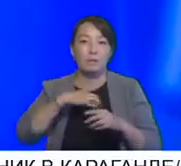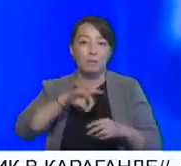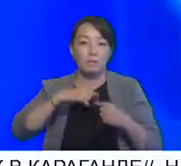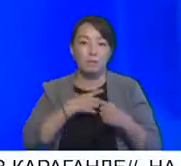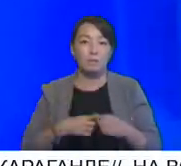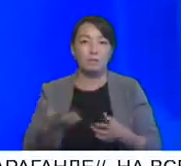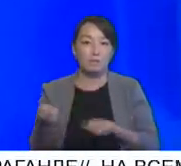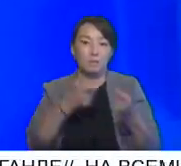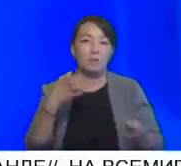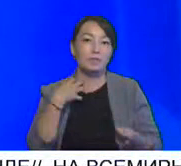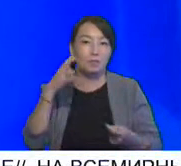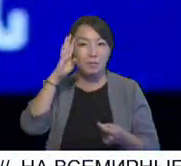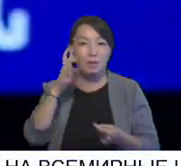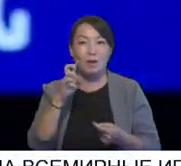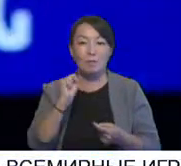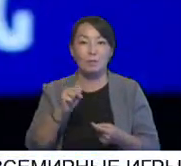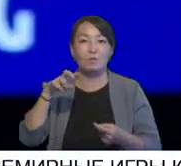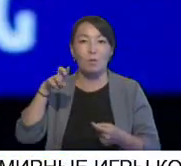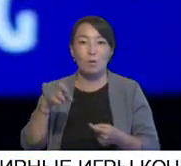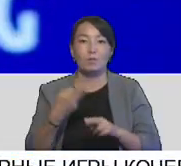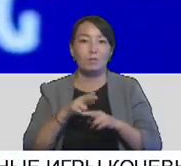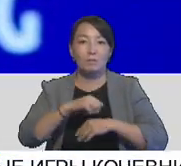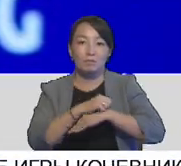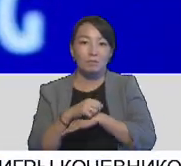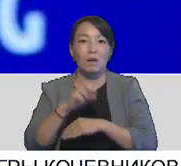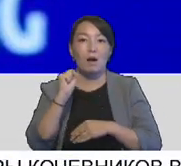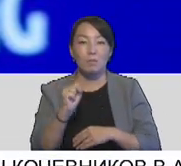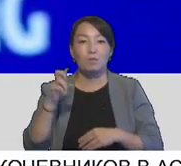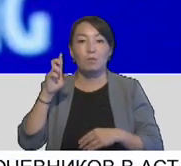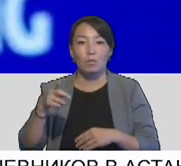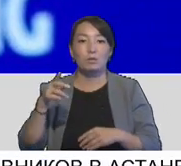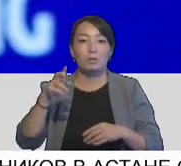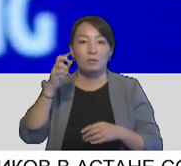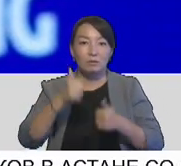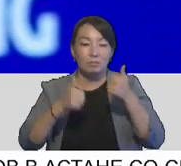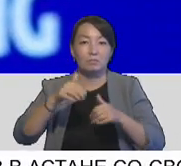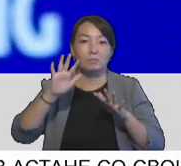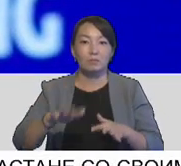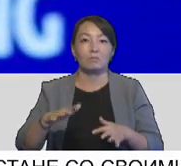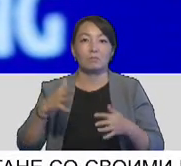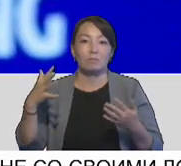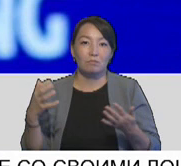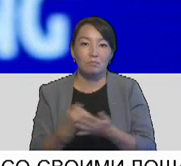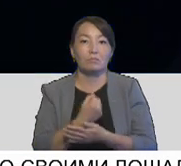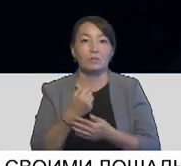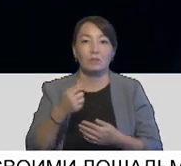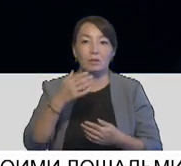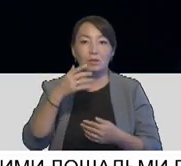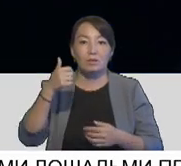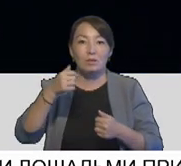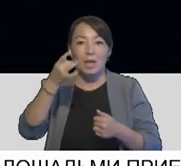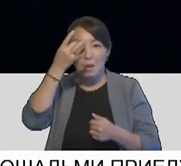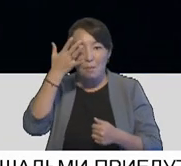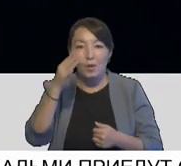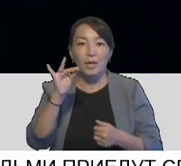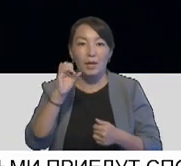наш Земляк алпамыс Булату борец греко-римского стиля алпамыс Булату на чемпионате мира с убедительным преимуществом победил соперников из